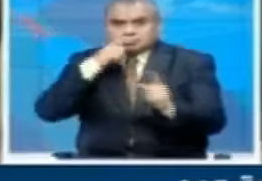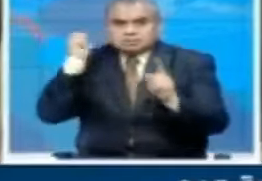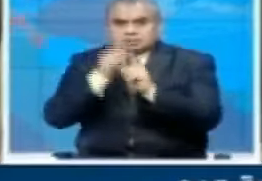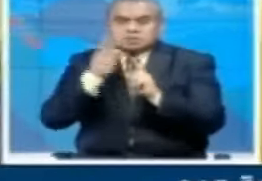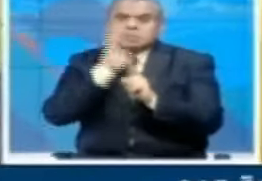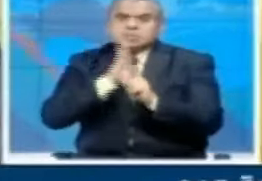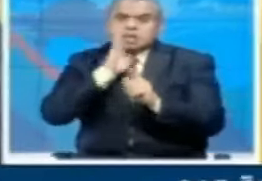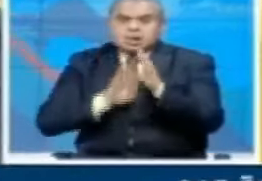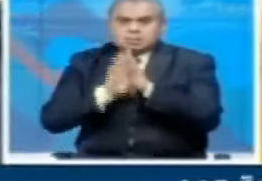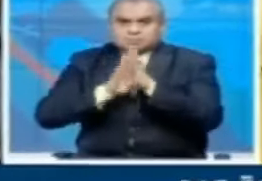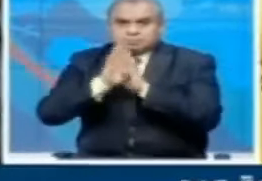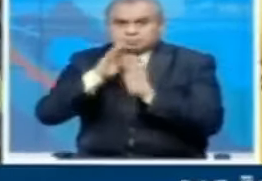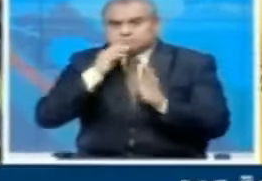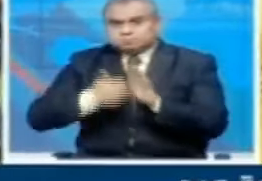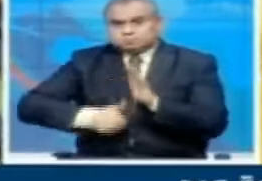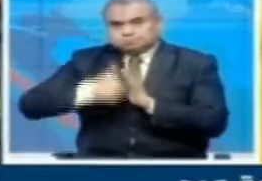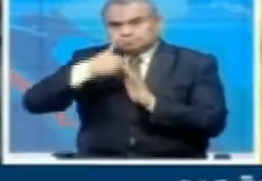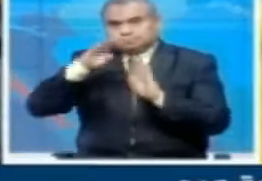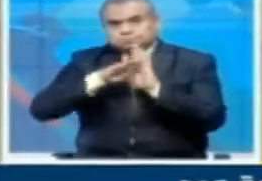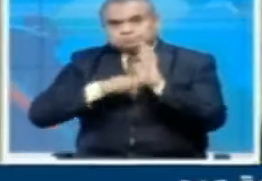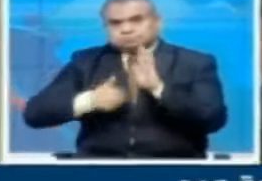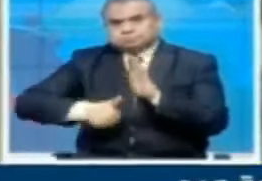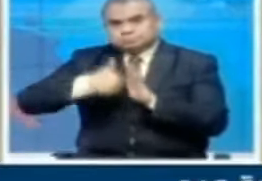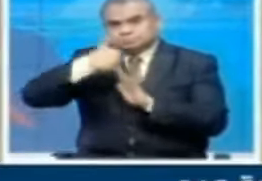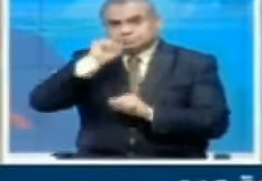وإصلاحهم وفقا لأحدث النظم العقابية.